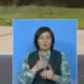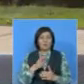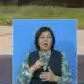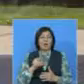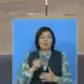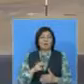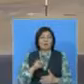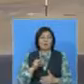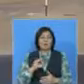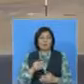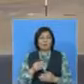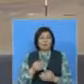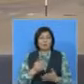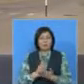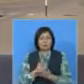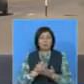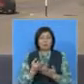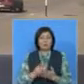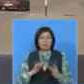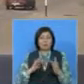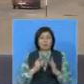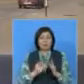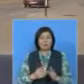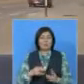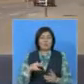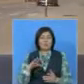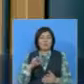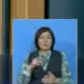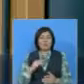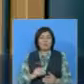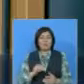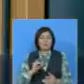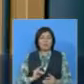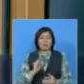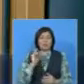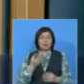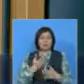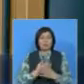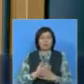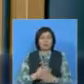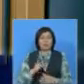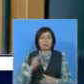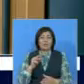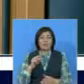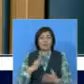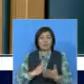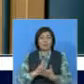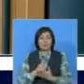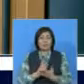на коммунальные услуги, кроме интернета, домофона и лифта. Это помощь на коммунальные услуги.